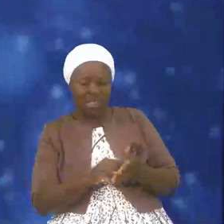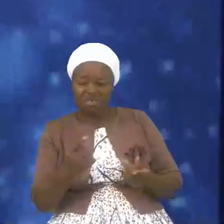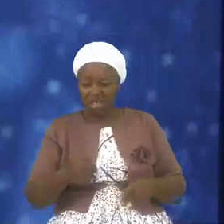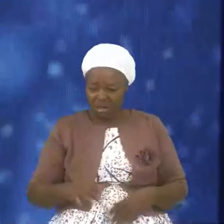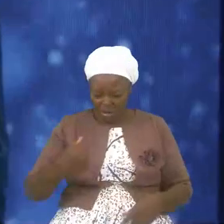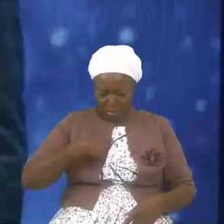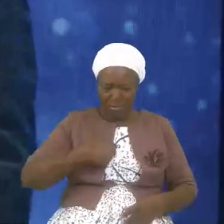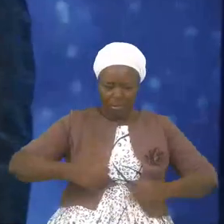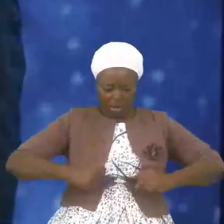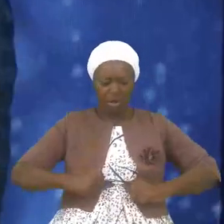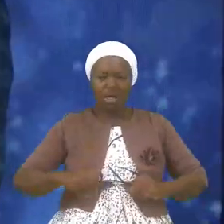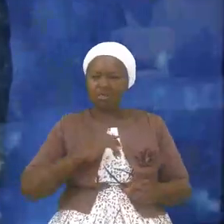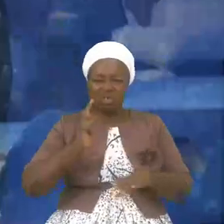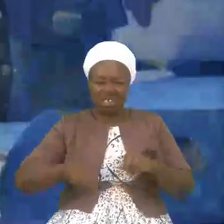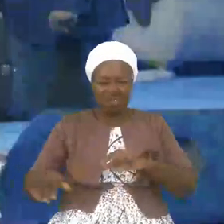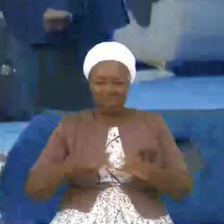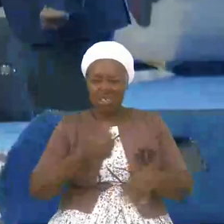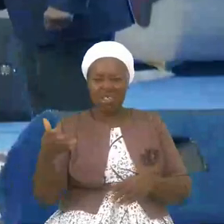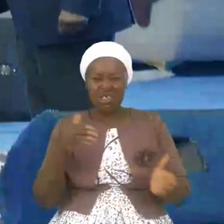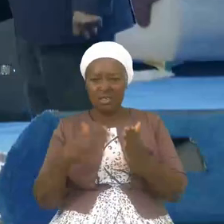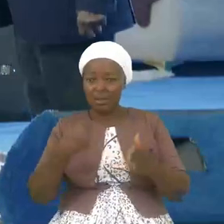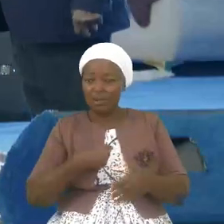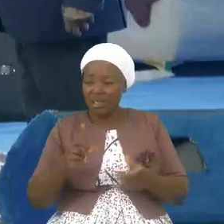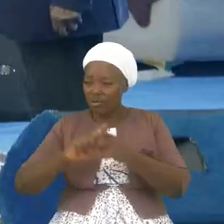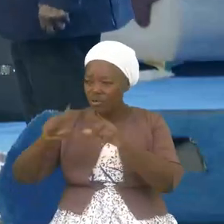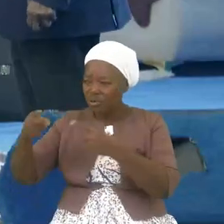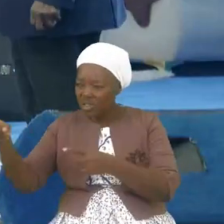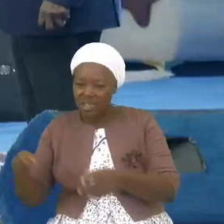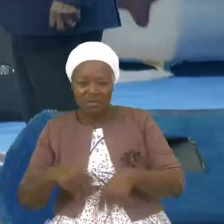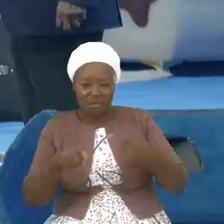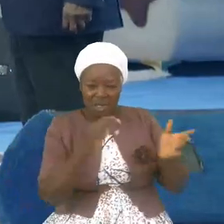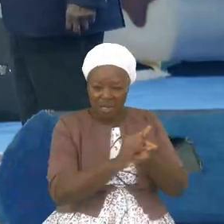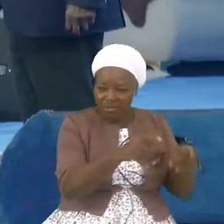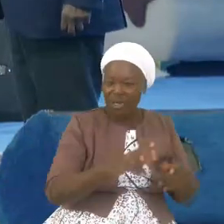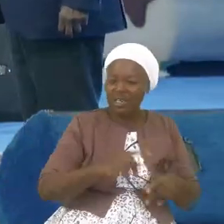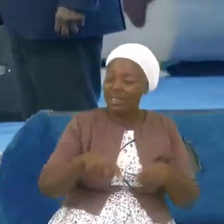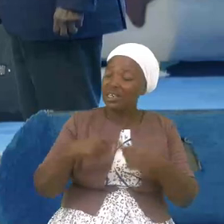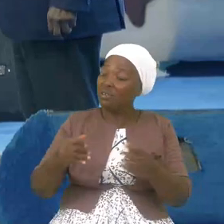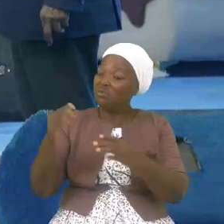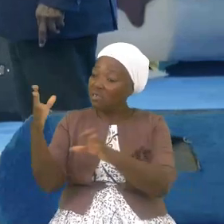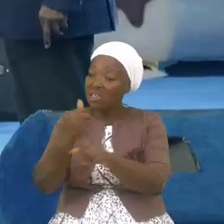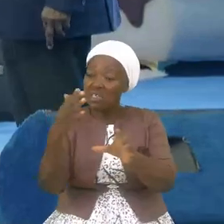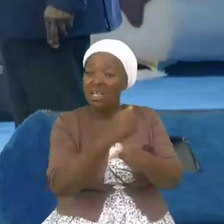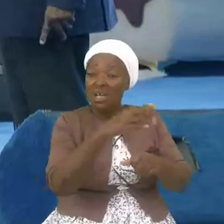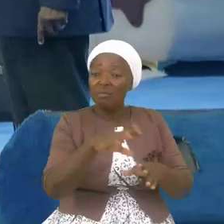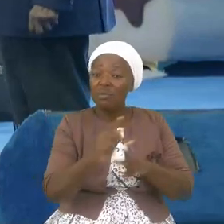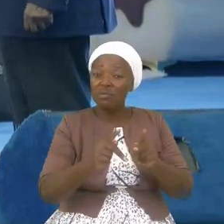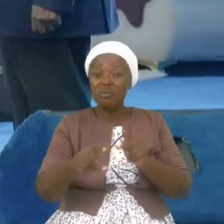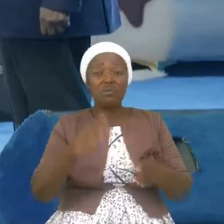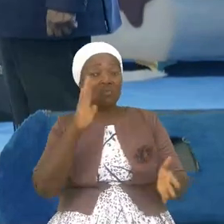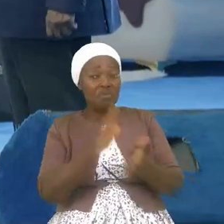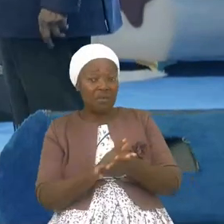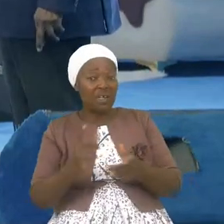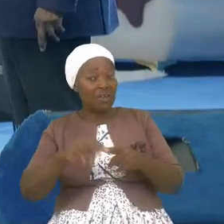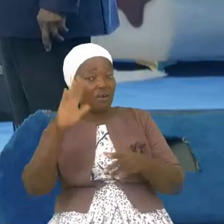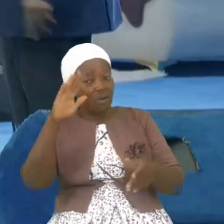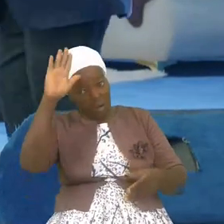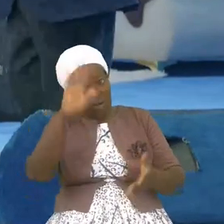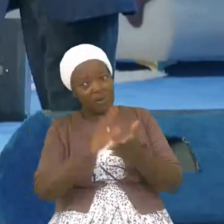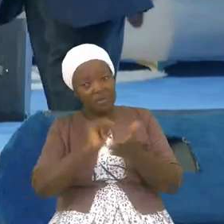tu vas, va-t-elle. Et maintenant, tu es en train de prendre la femme d'autrui. Et le mari de cette